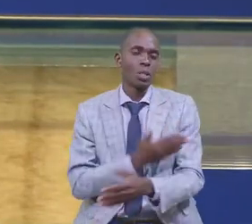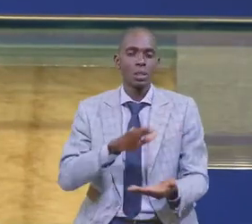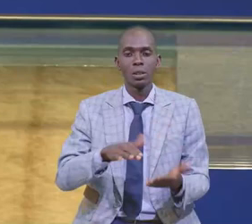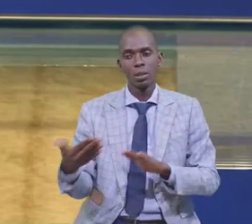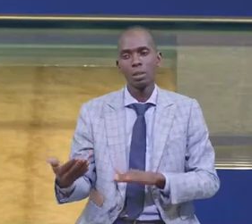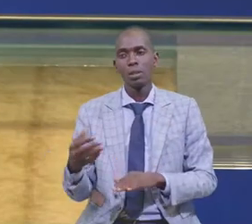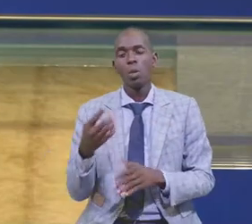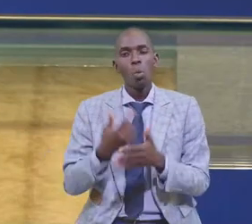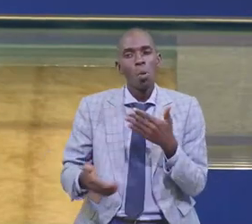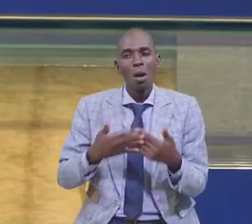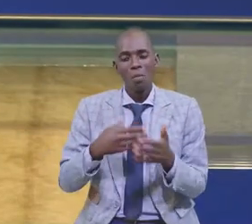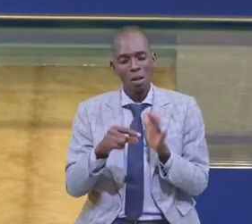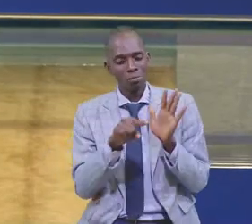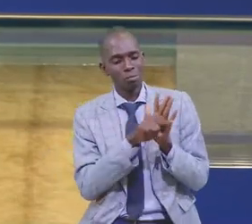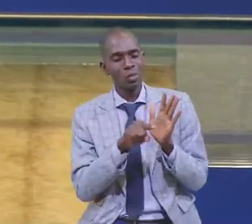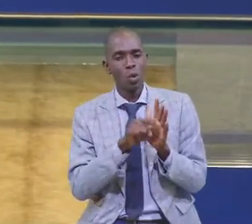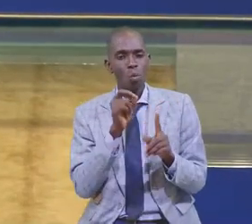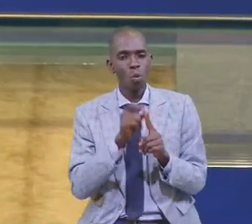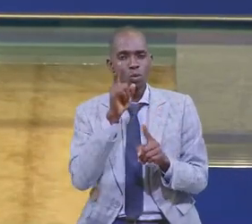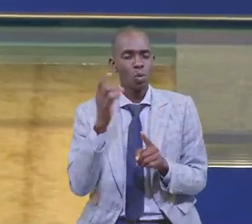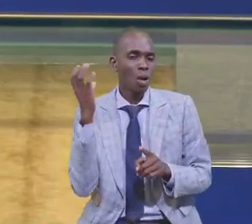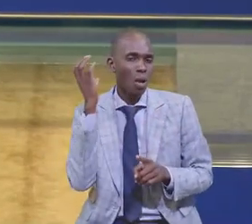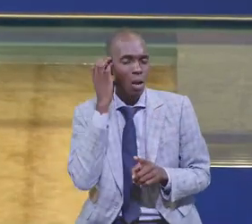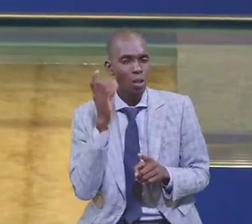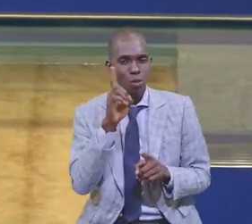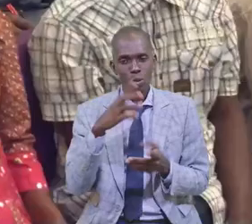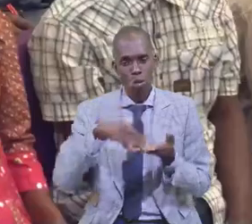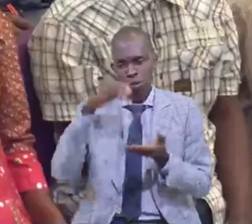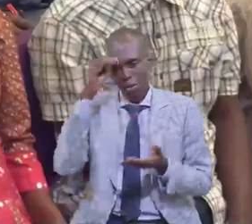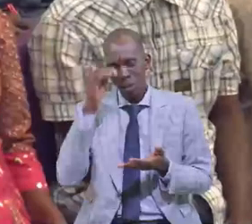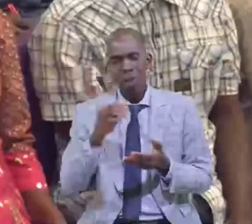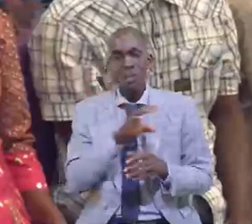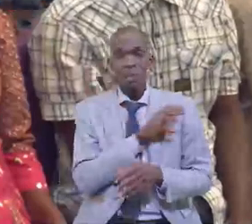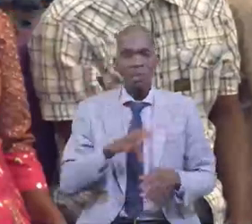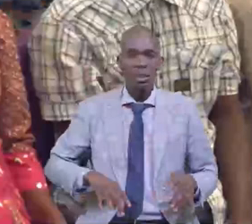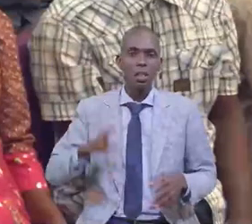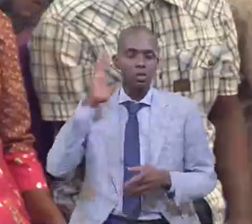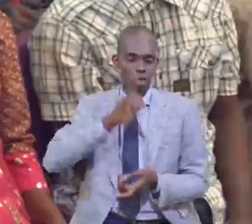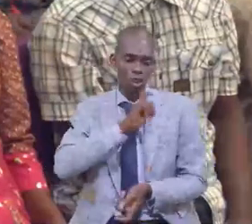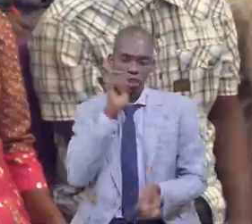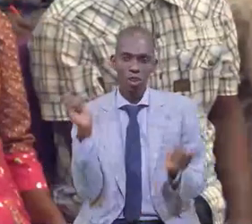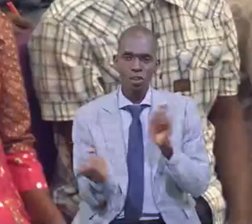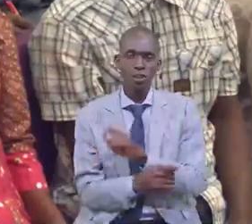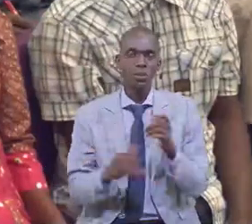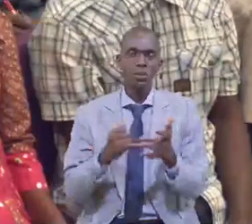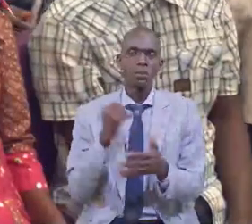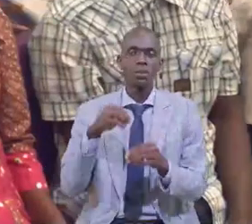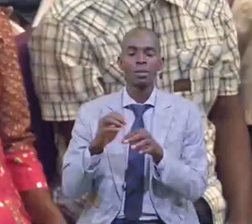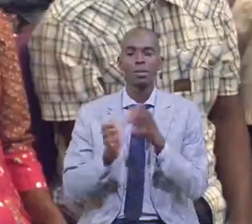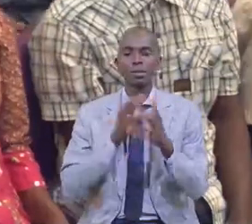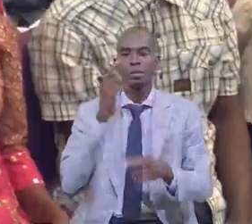déclaration négative que vous avez entendue, quel que soit le cauchemar que vous avez eu, Christ va tout